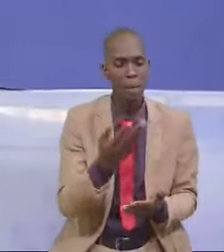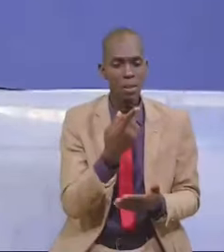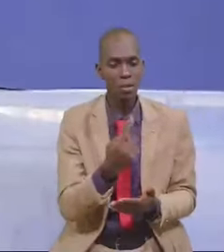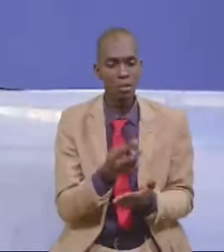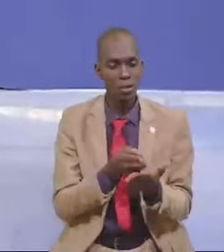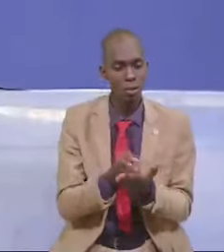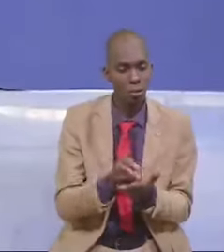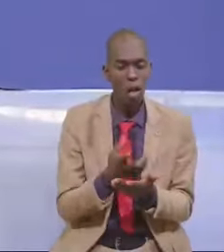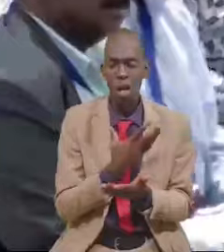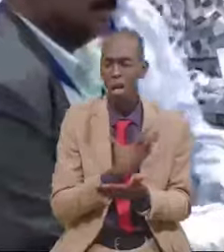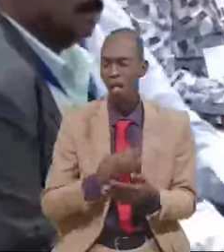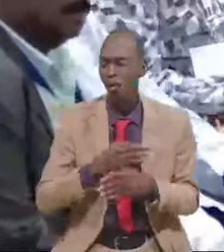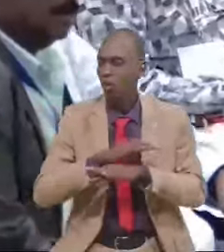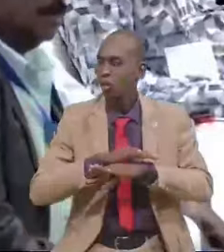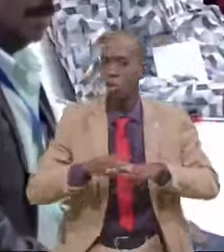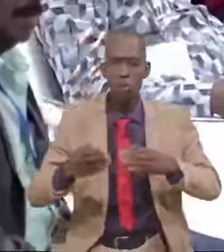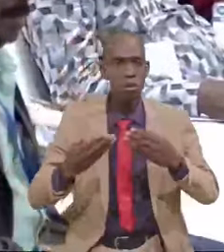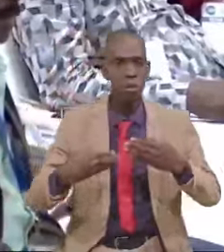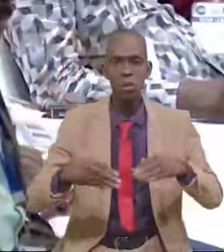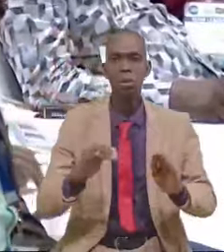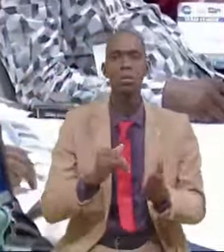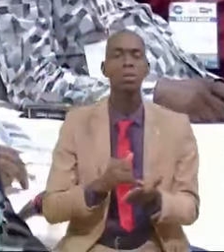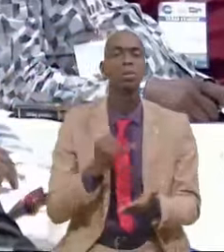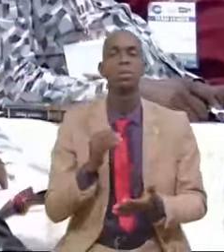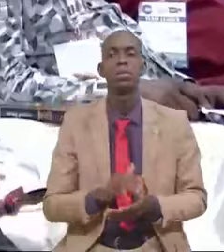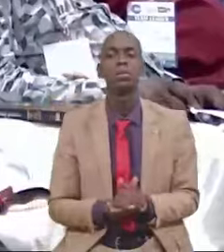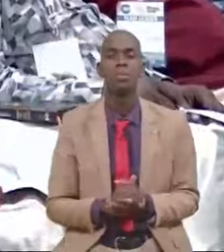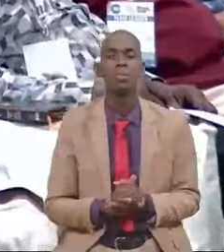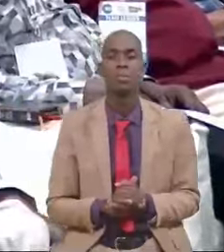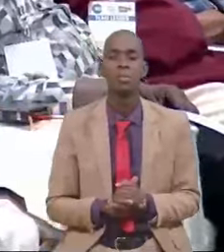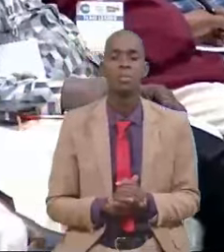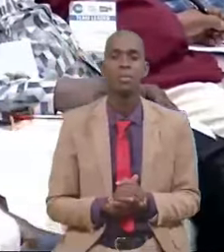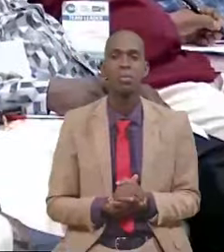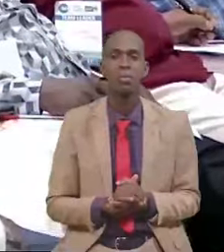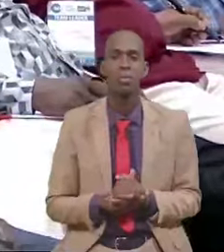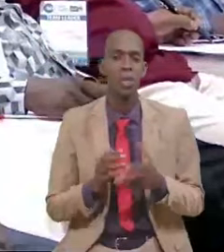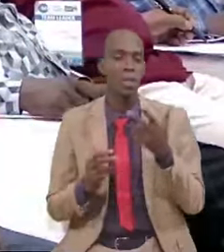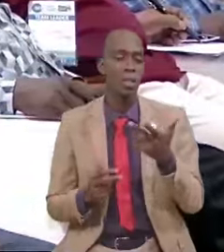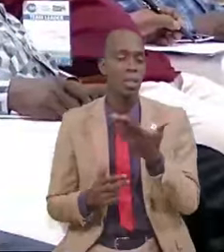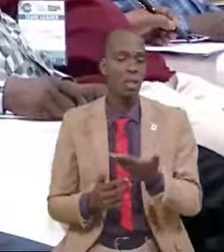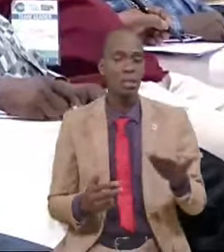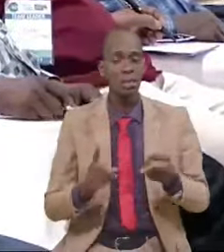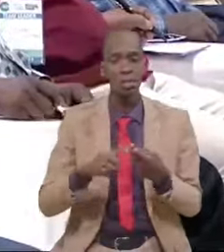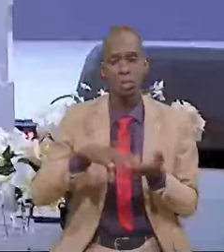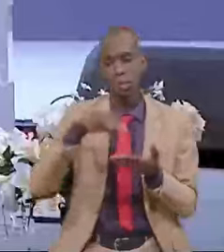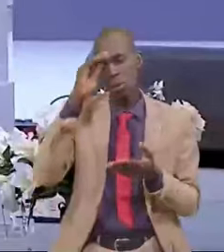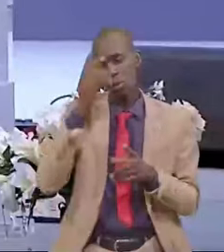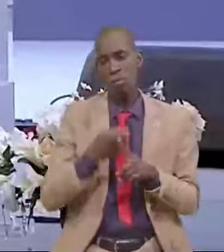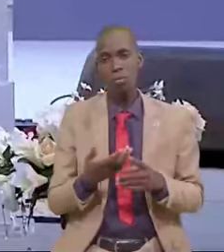Acquiers la vérité et ne la vends pas. Il y a trois points à considérer.